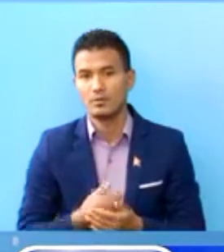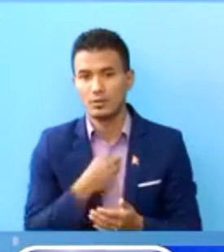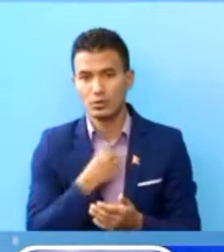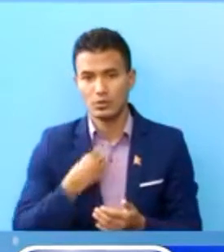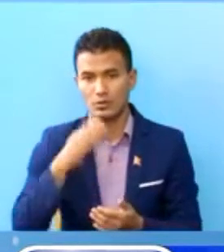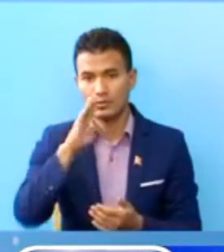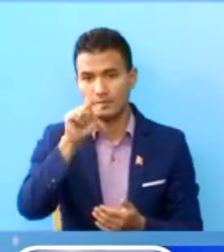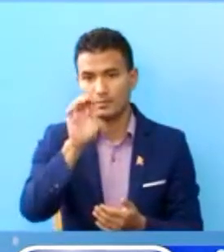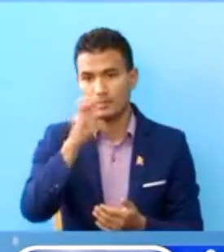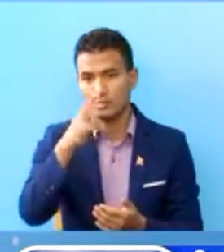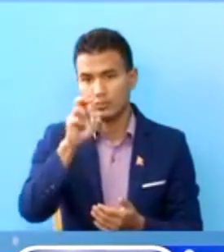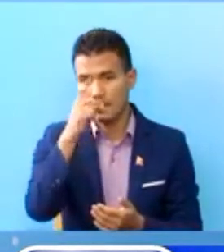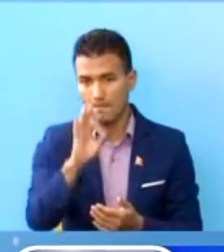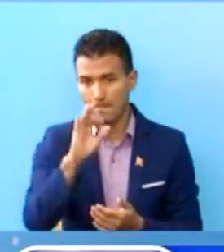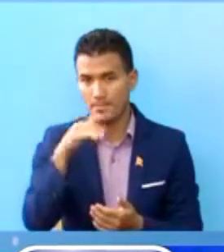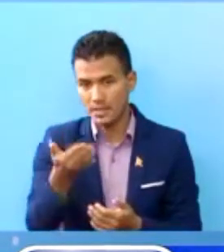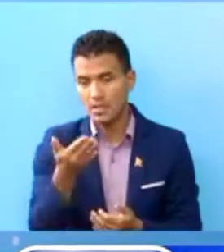डाक्टर वासुदेव पाण्डेलाई आफ्नो